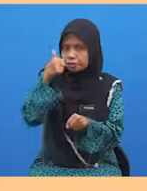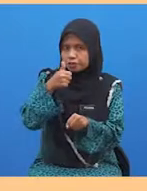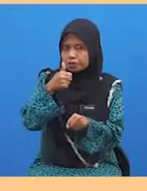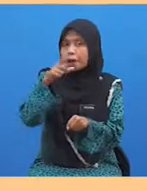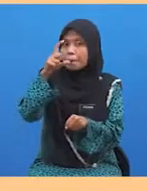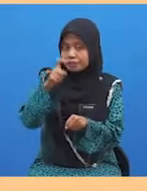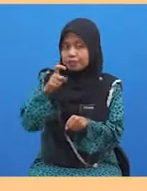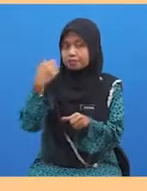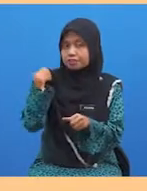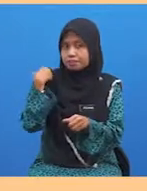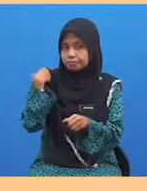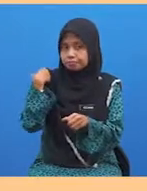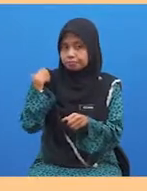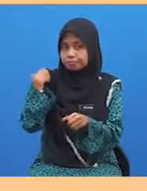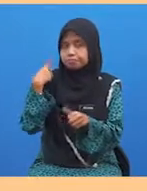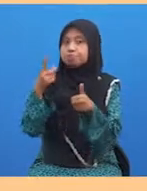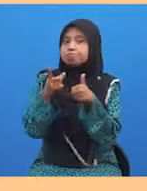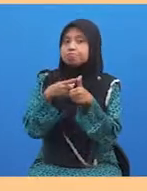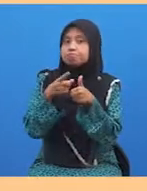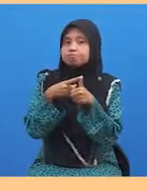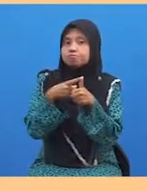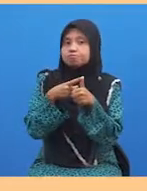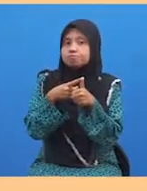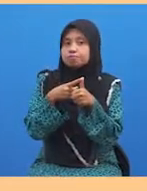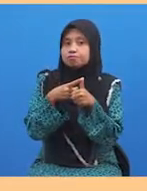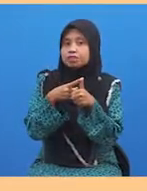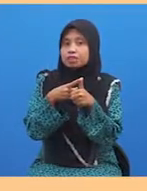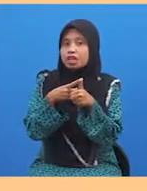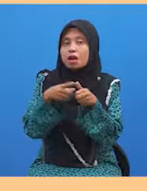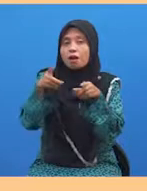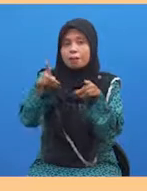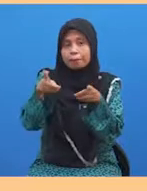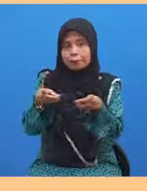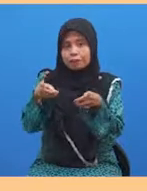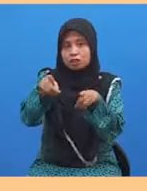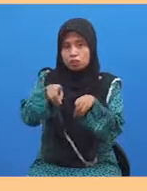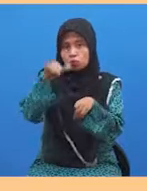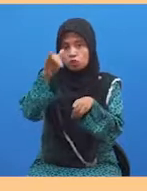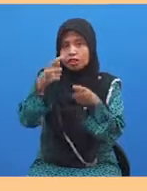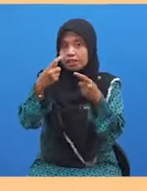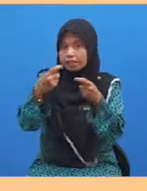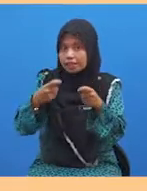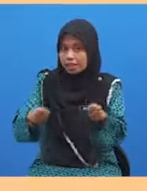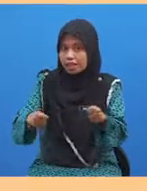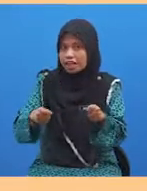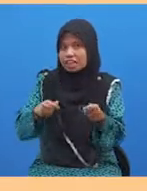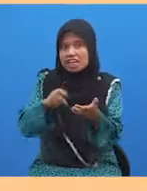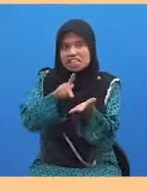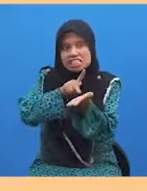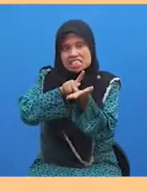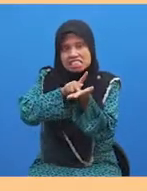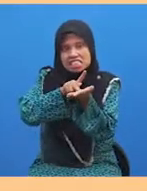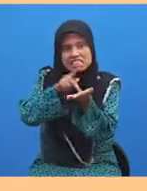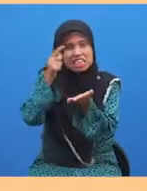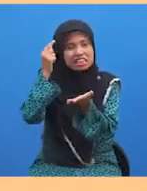mestilah bercirikan yang pertama, peristiwa yang meninggalkan kesan emosi